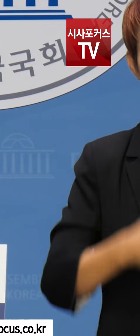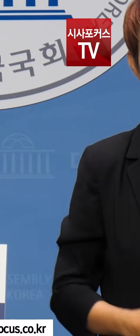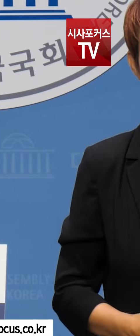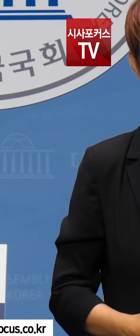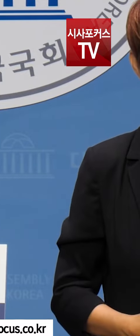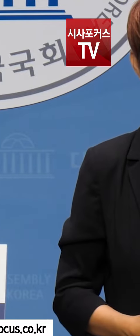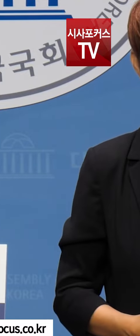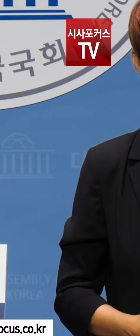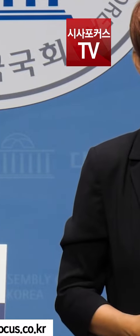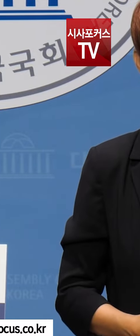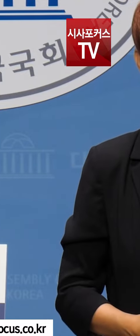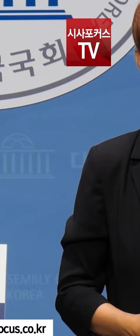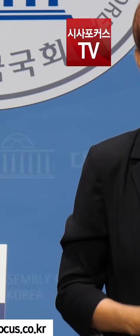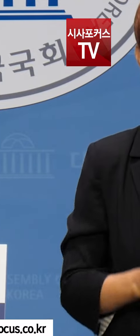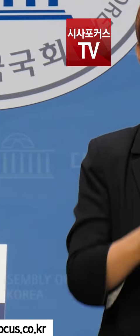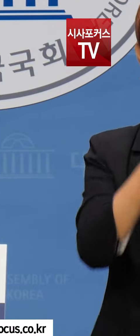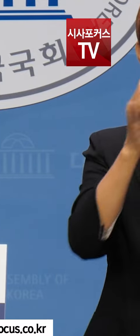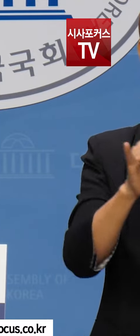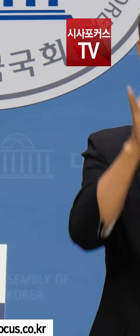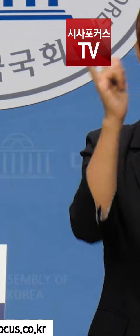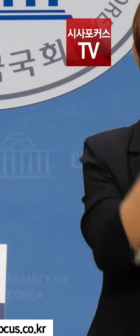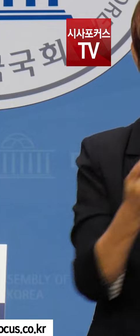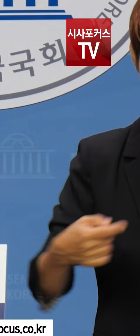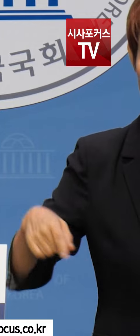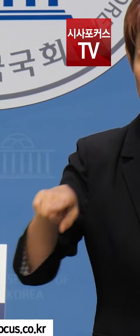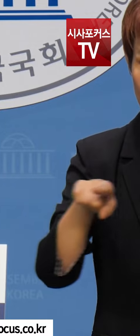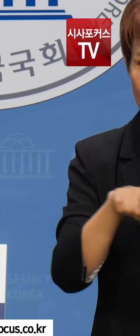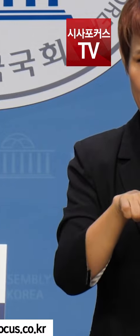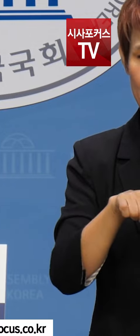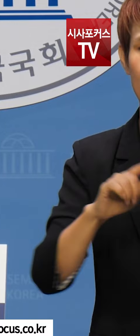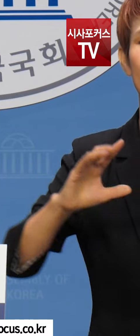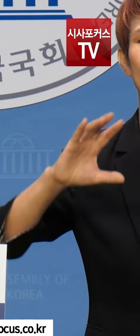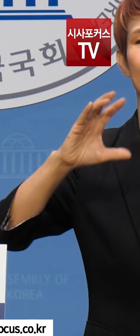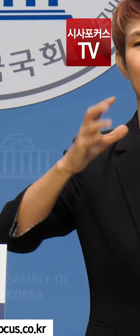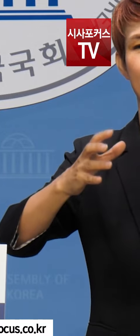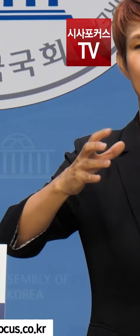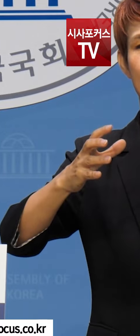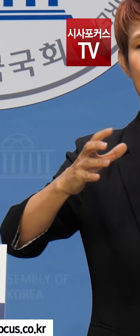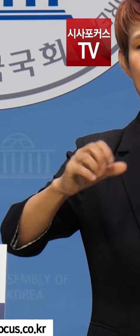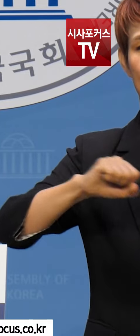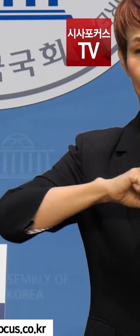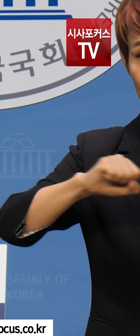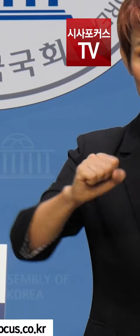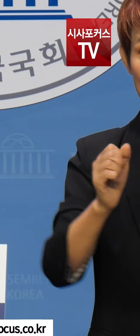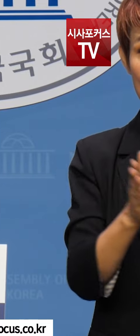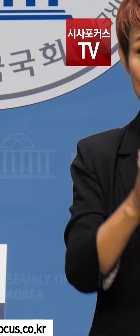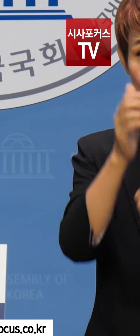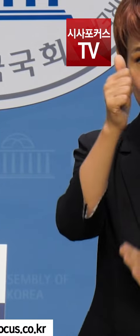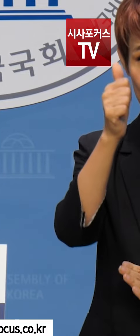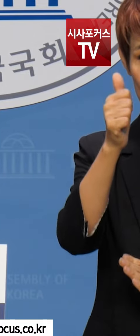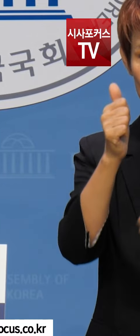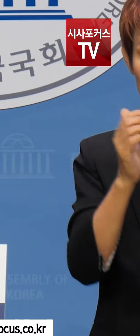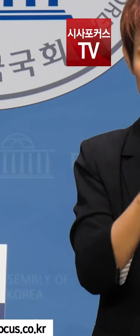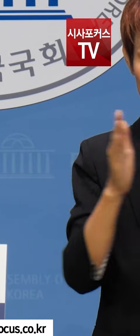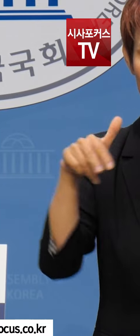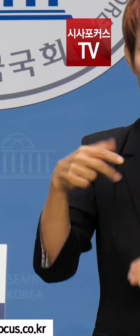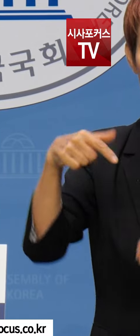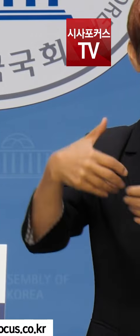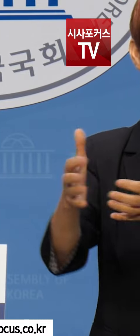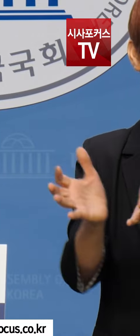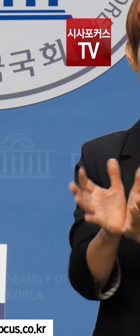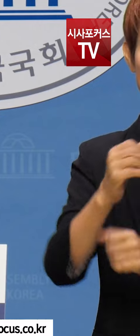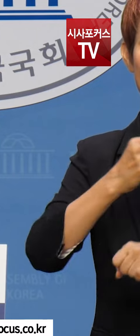야7당은 물론이고 시민사회와 함께하는 제7공화국 운동본부의 점화